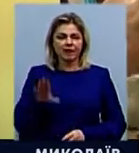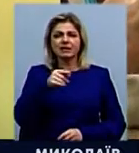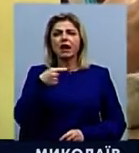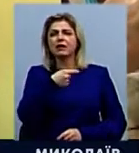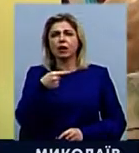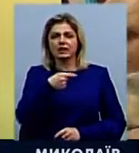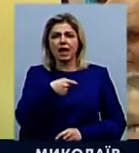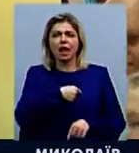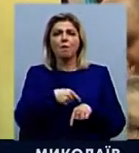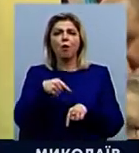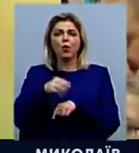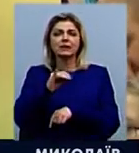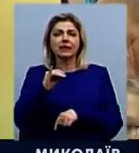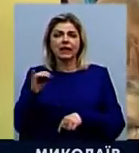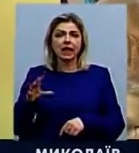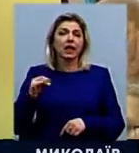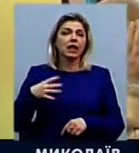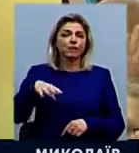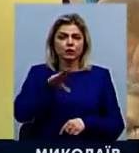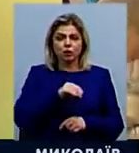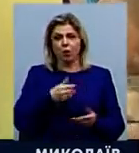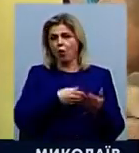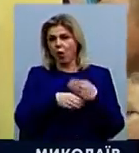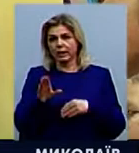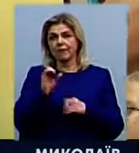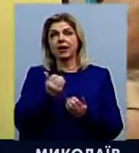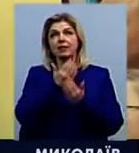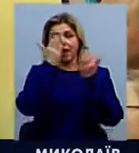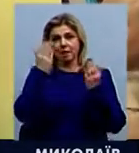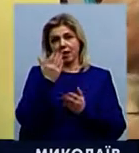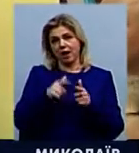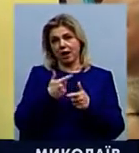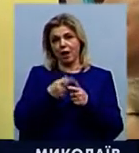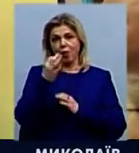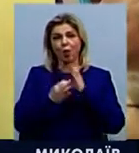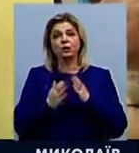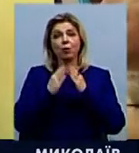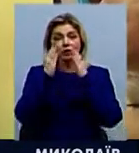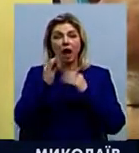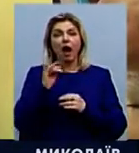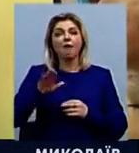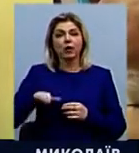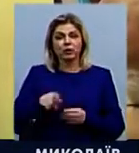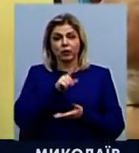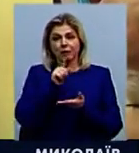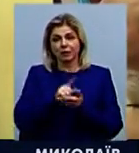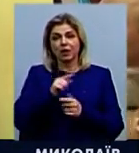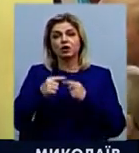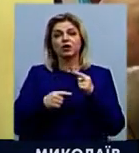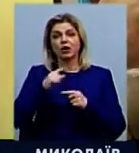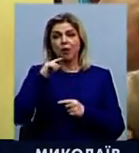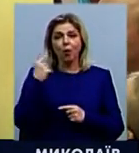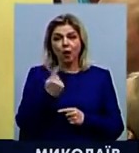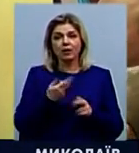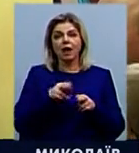отрицательные эмоции, и все уходило в небо или в космос, да? Вот, а потом обязательно через год этот